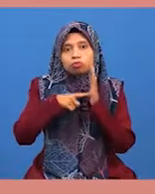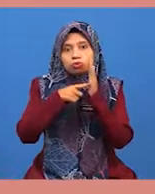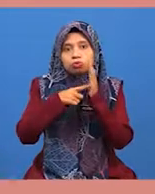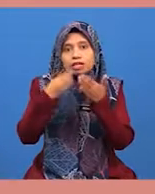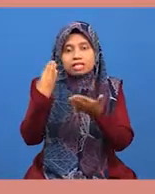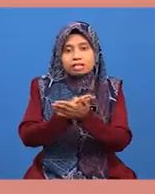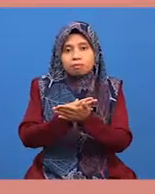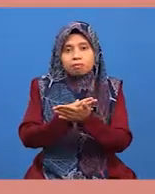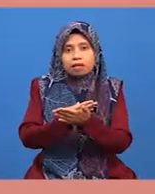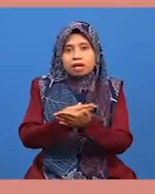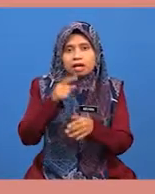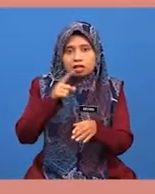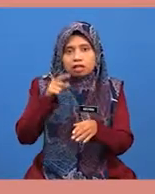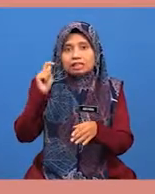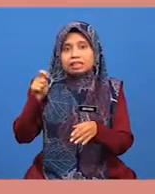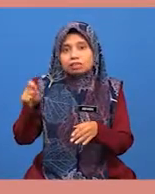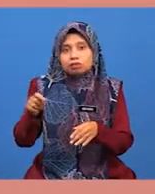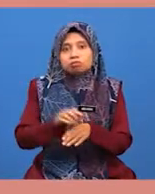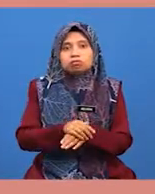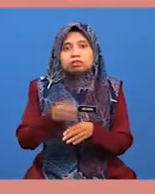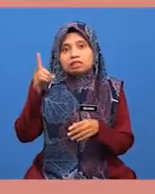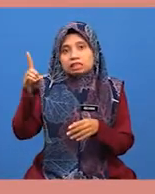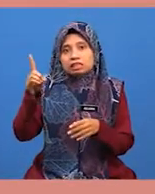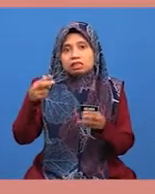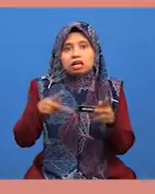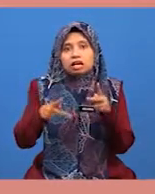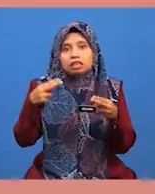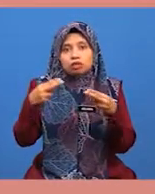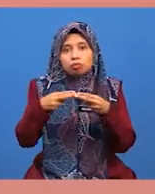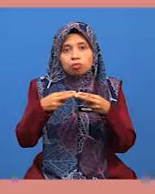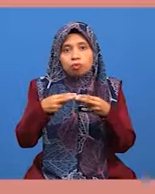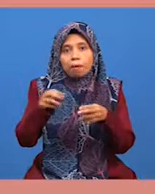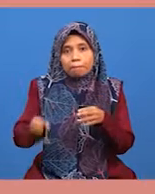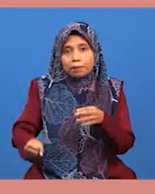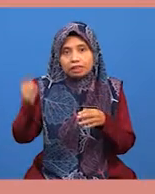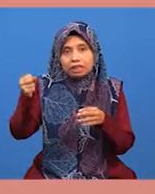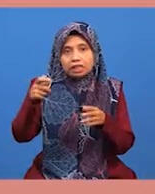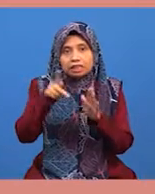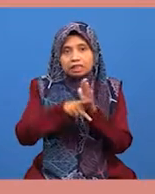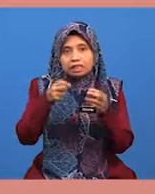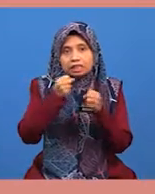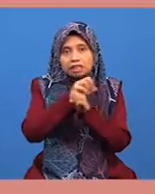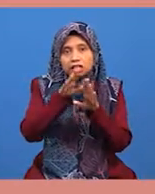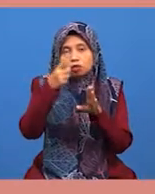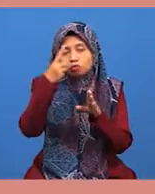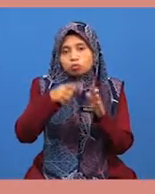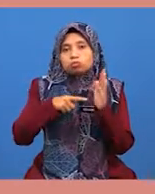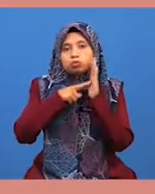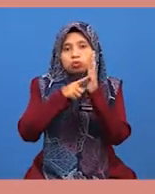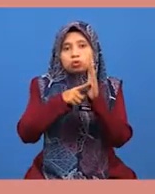had tertentu. D. Kata hubung pancangan keterangan untuk menunjukkan